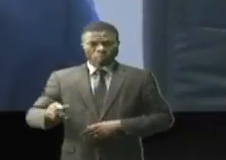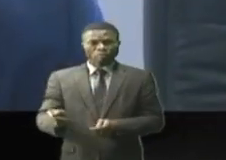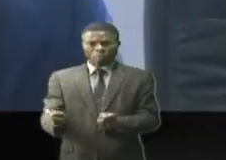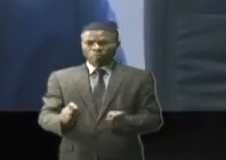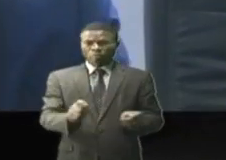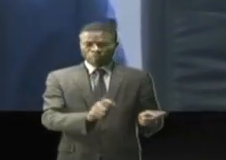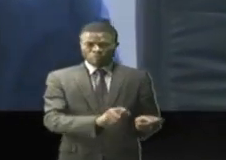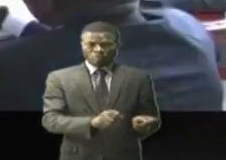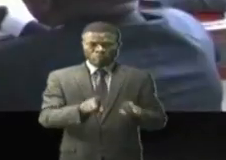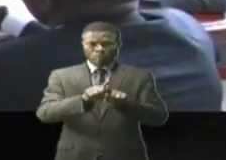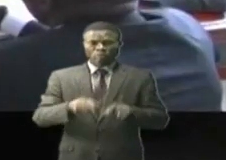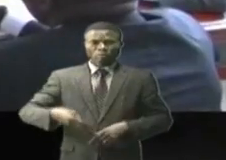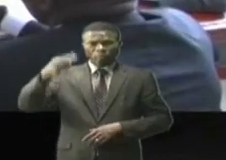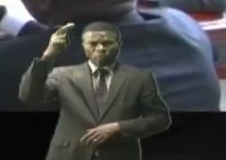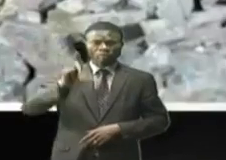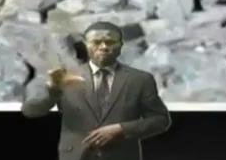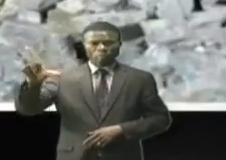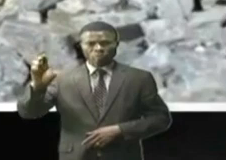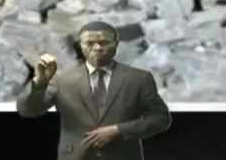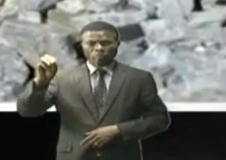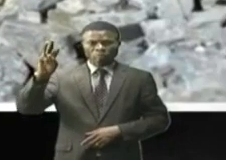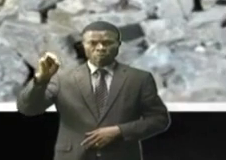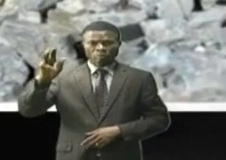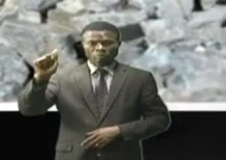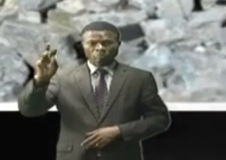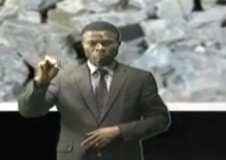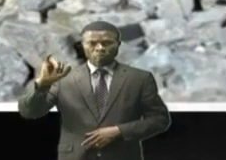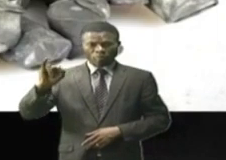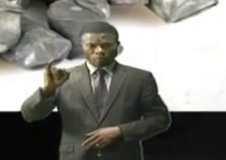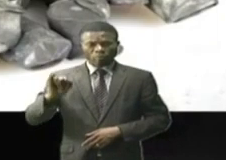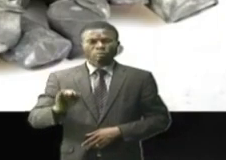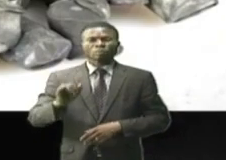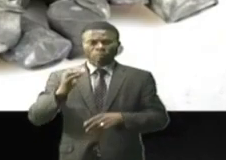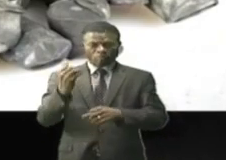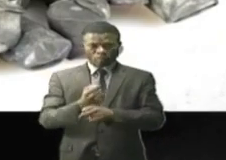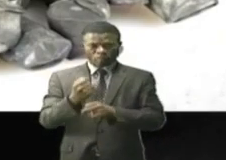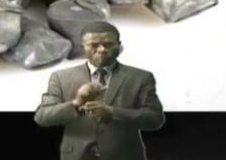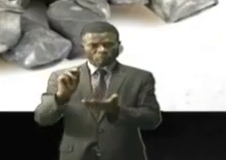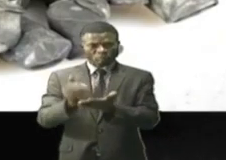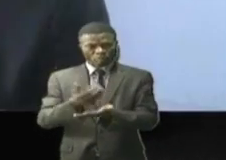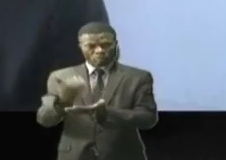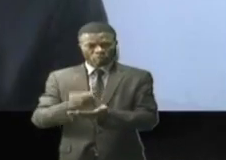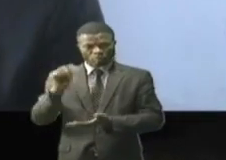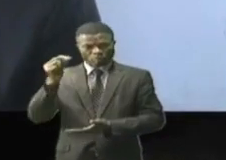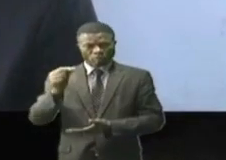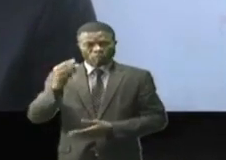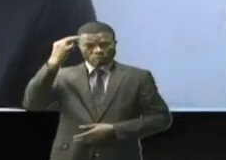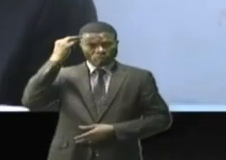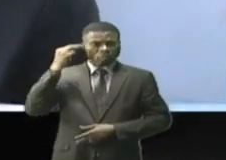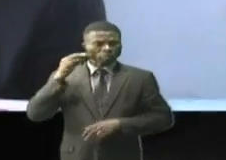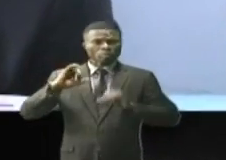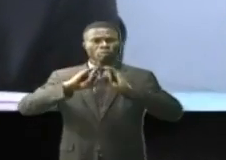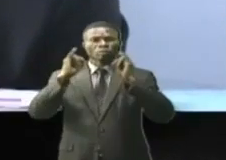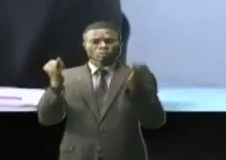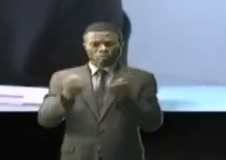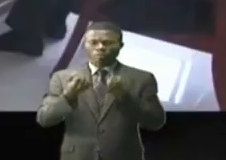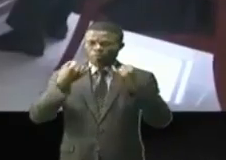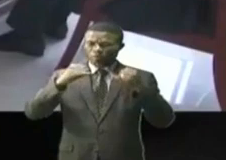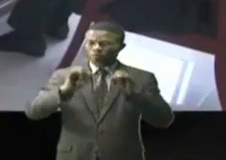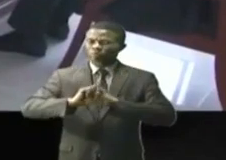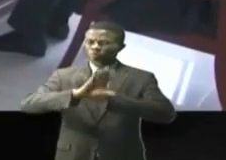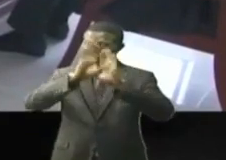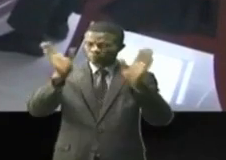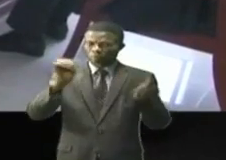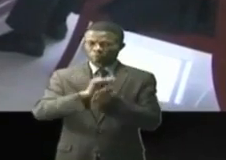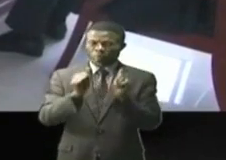Tanganyika et du Olomami qui regorgent les lithiums et d'autres minerais. À cette occasion, le patron de l'industrie a donné des informations clés sur